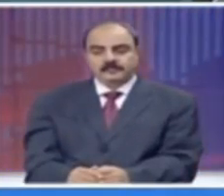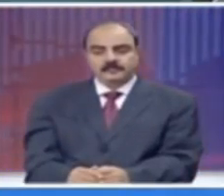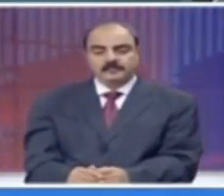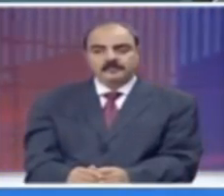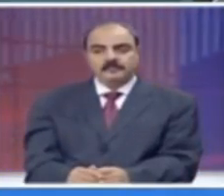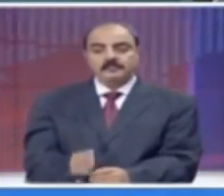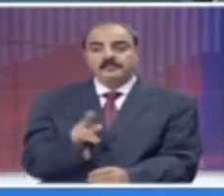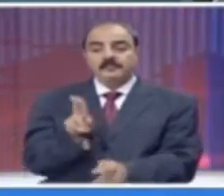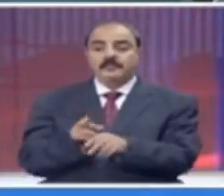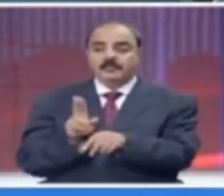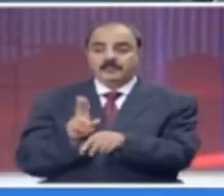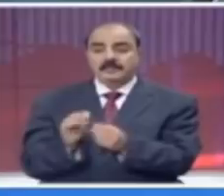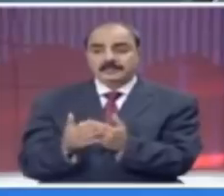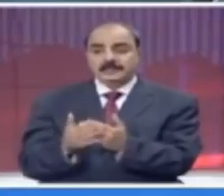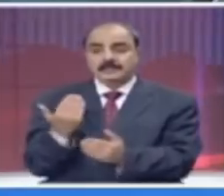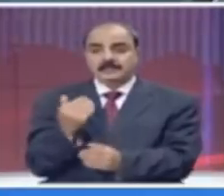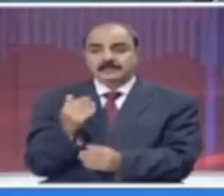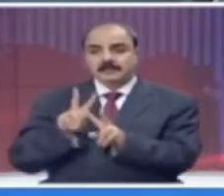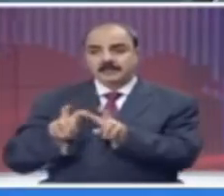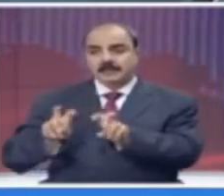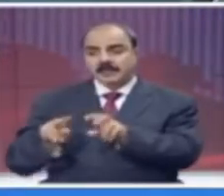هذه الاستطلاعات ما أجرته